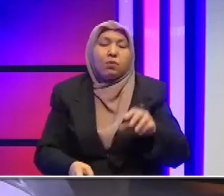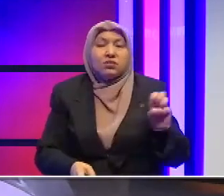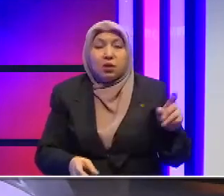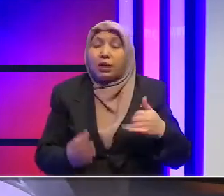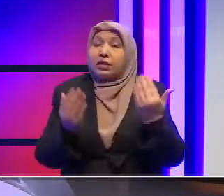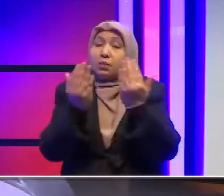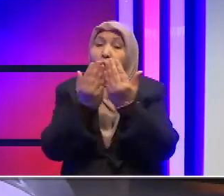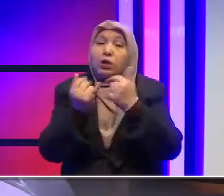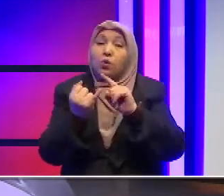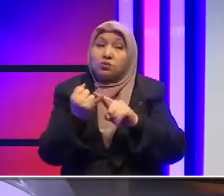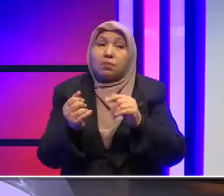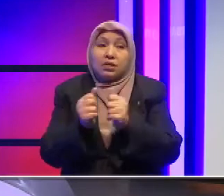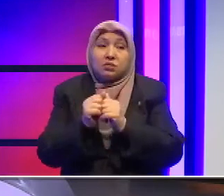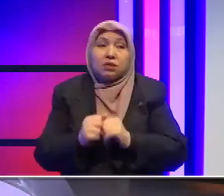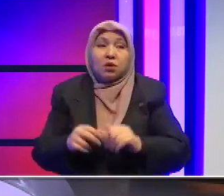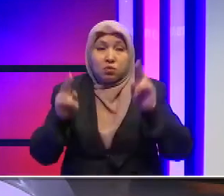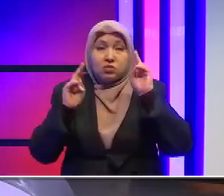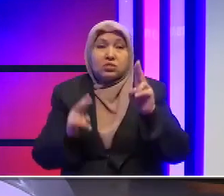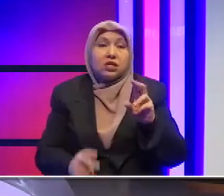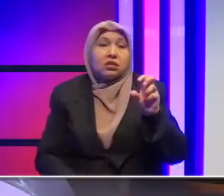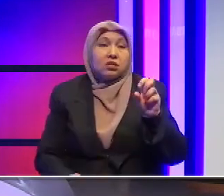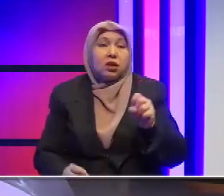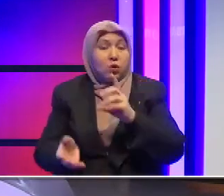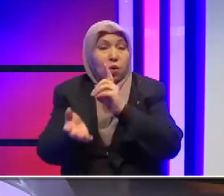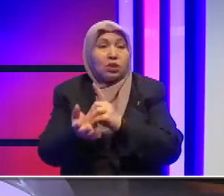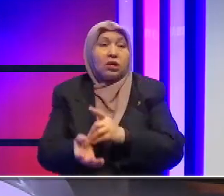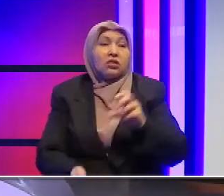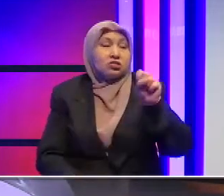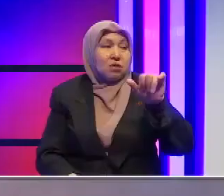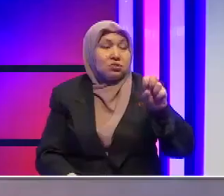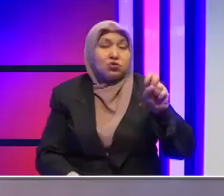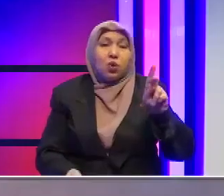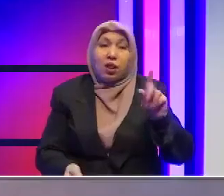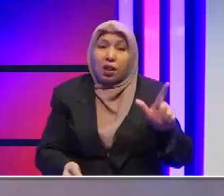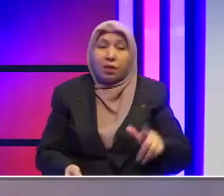berdoa di hujung ini bersama dengan Al-Fadil Ustaz Dr. Syamsul Hakim.